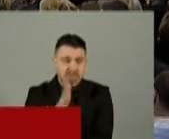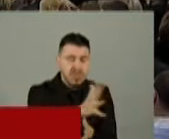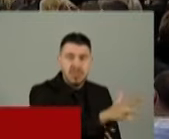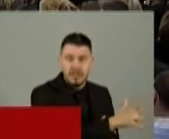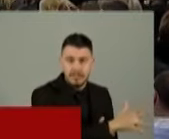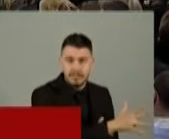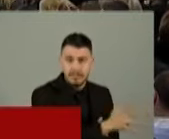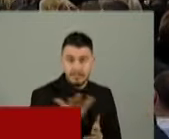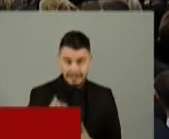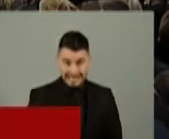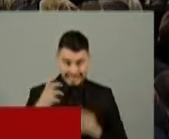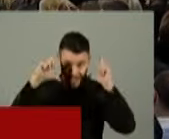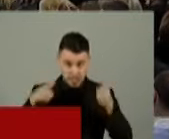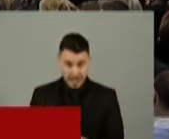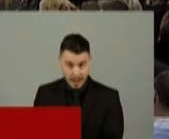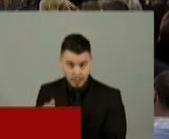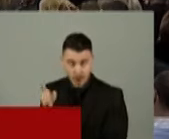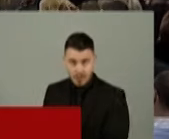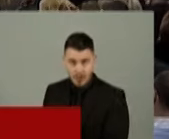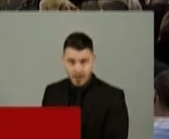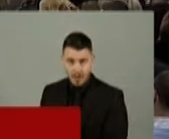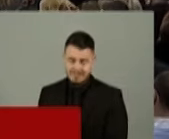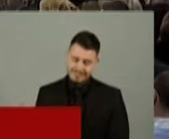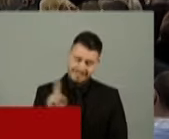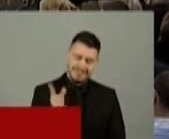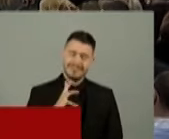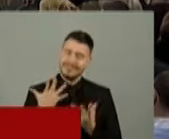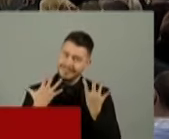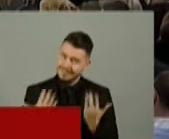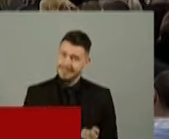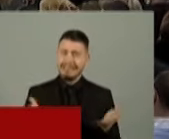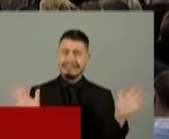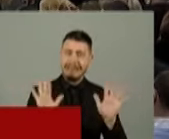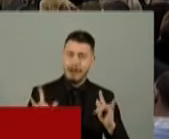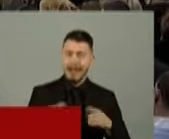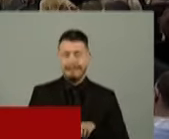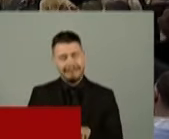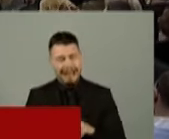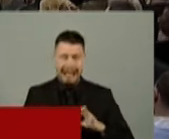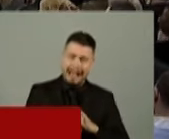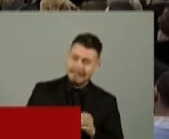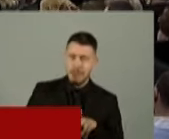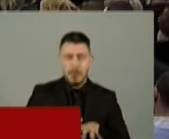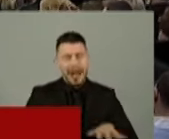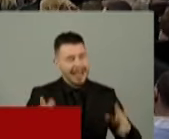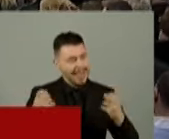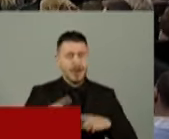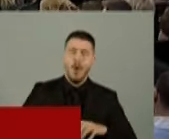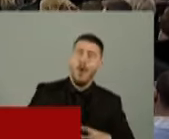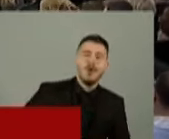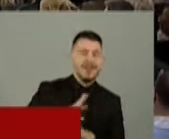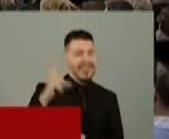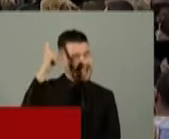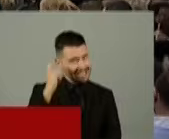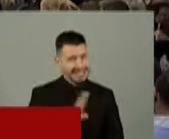μετά. Αγγελική μου, κάτι, επειδή θέλει να ρωτήσει και ο κύριος Παπούγιας για να τοποθετηθεί. Μια μικρή σημείωση σε αυτό το τοπίο, όπως πάει να